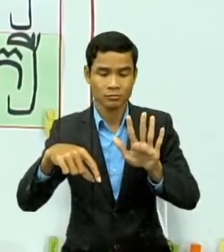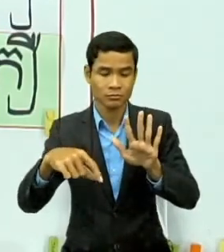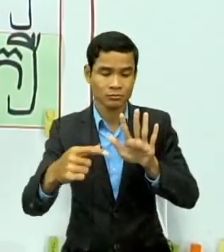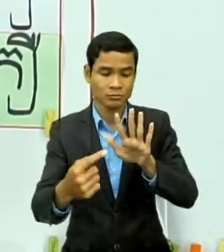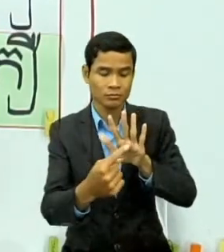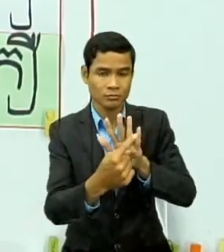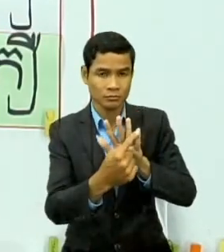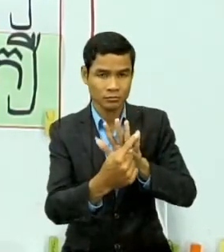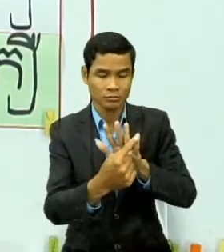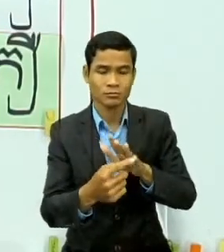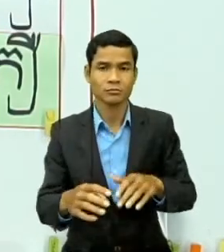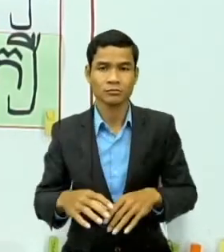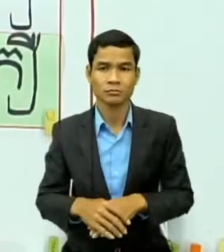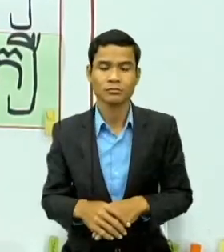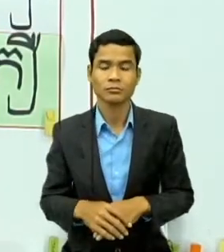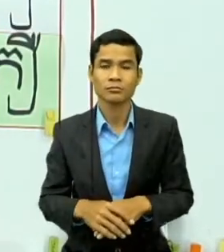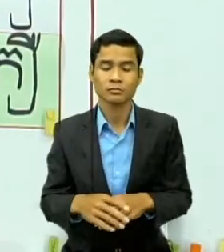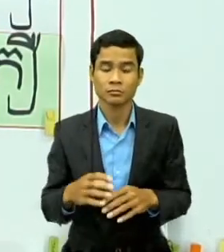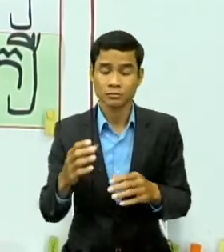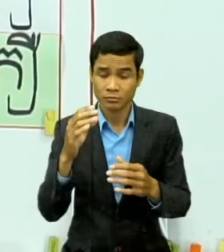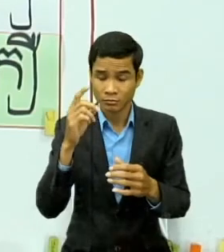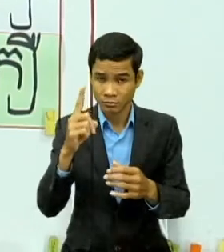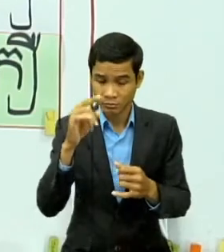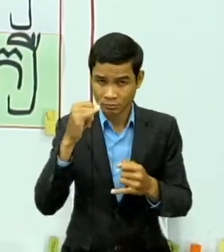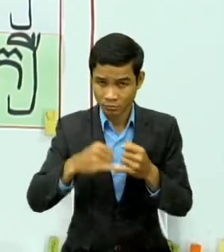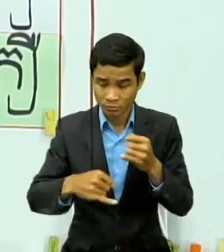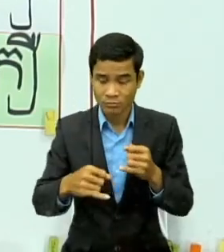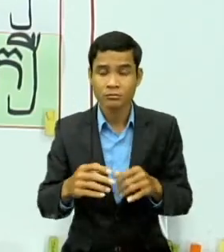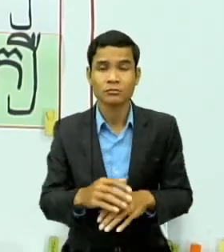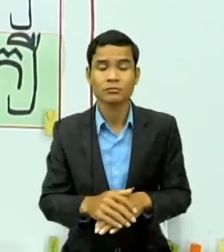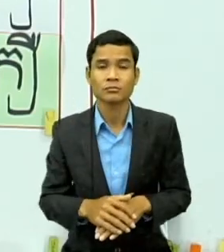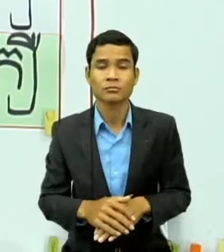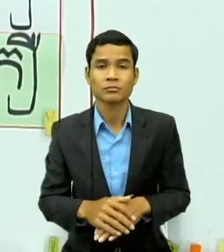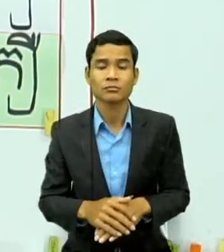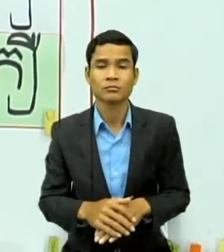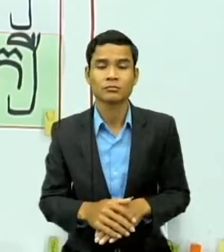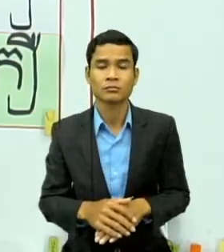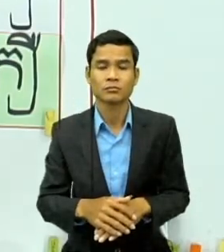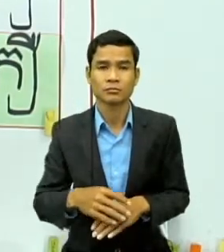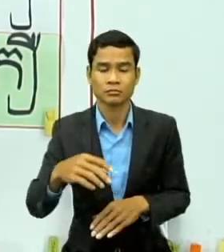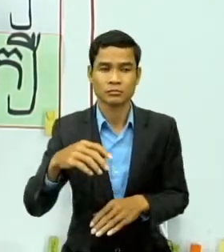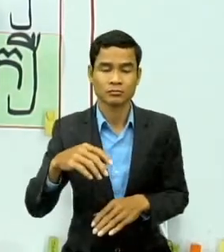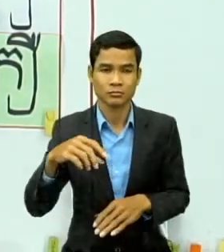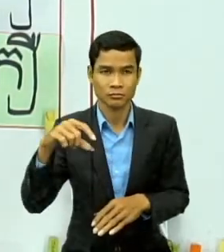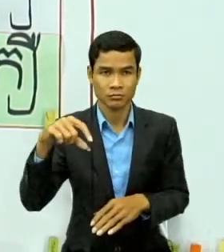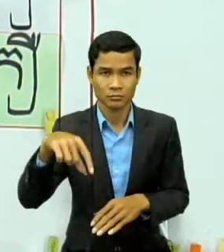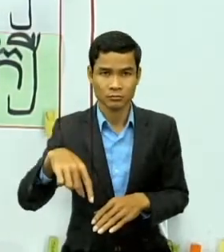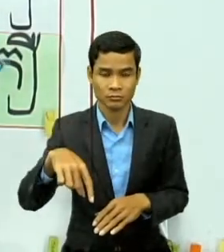អើកើចានៅសល់មួយព្យាងទៀតចា